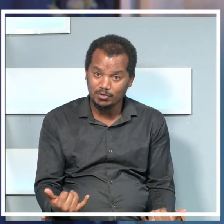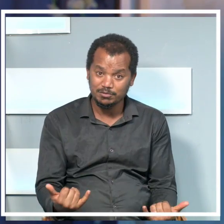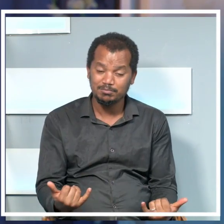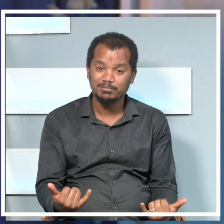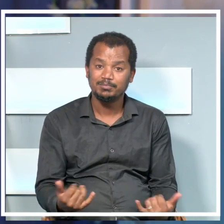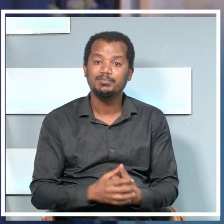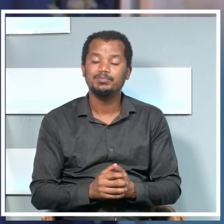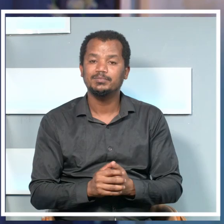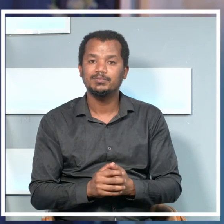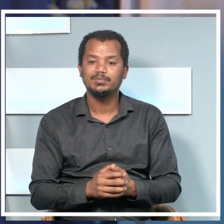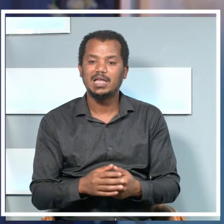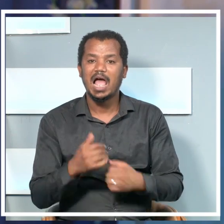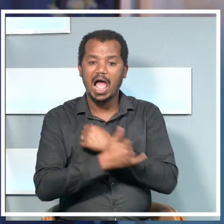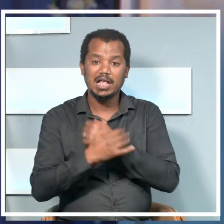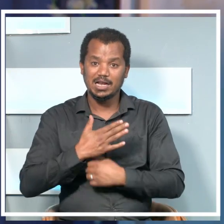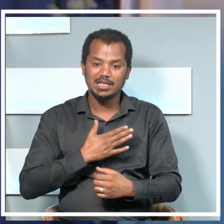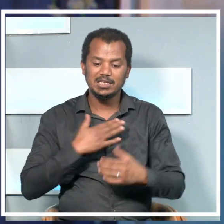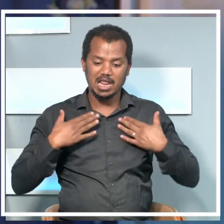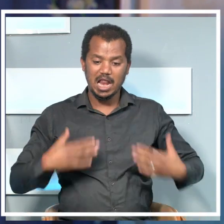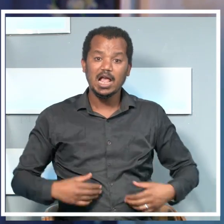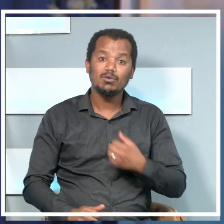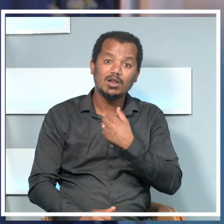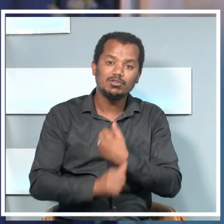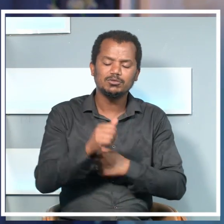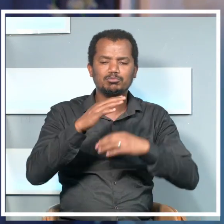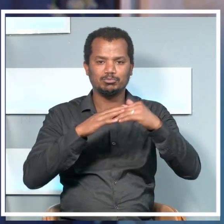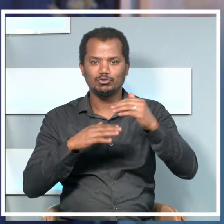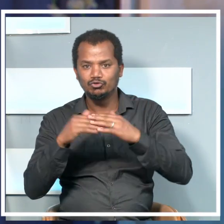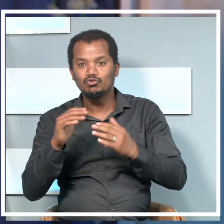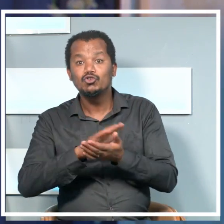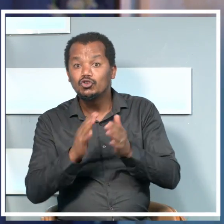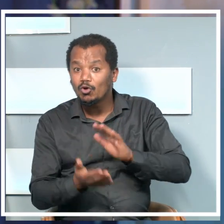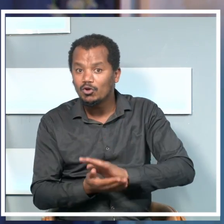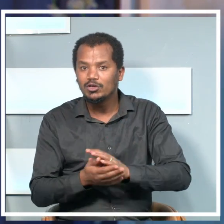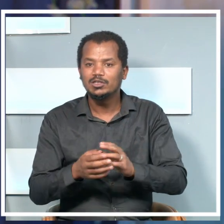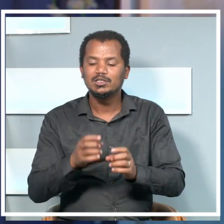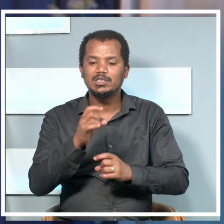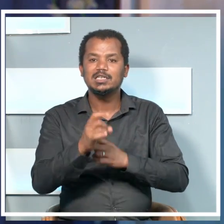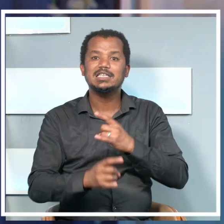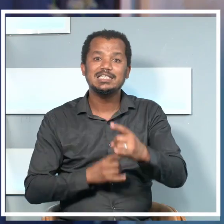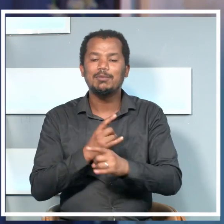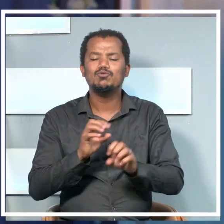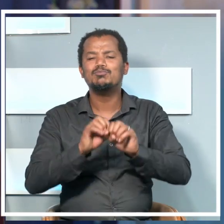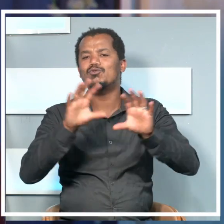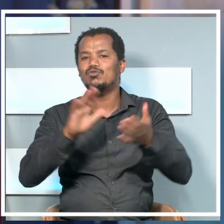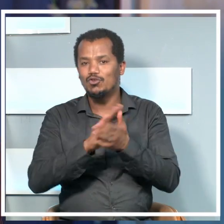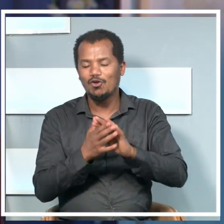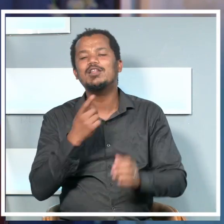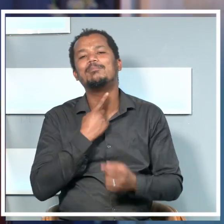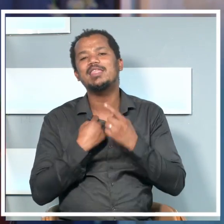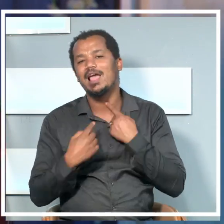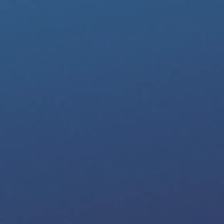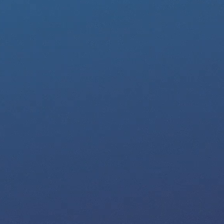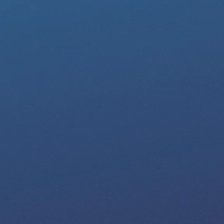አሁንም እንደተባለው ሀገራችን ለአካል ጉዳተኞች ምቹ እንድትሆን ዘመኑ ደግሞ ብሩህ